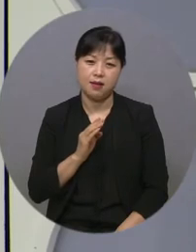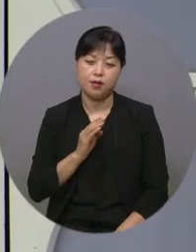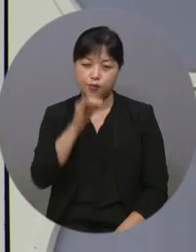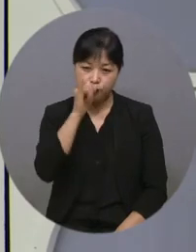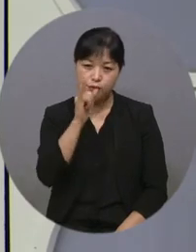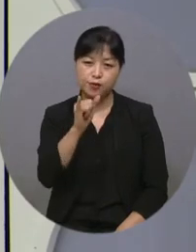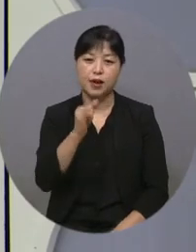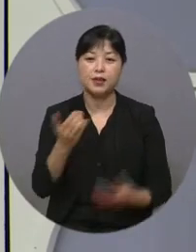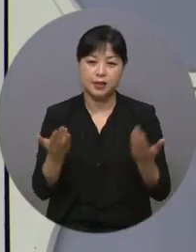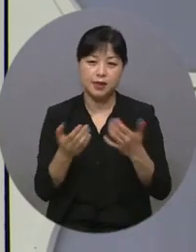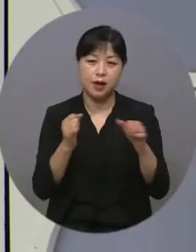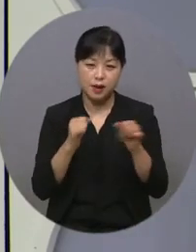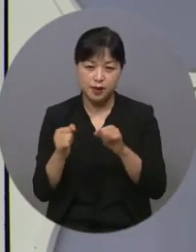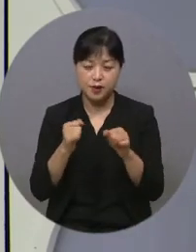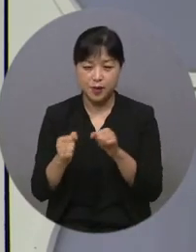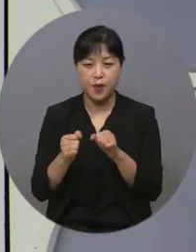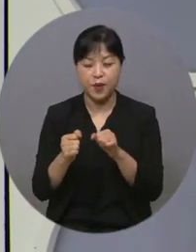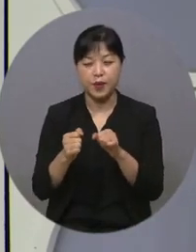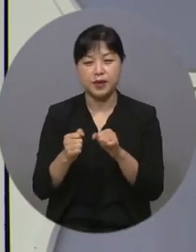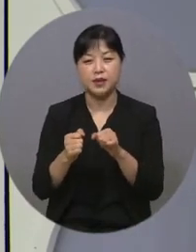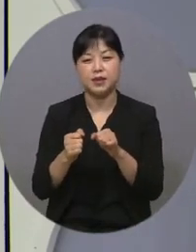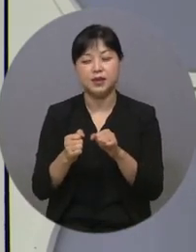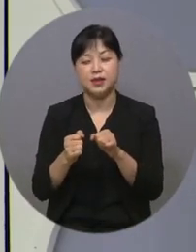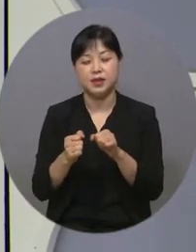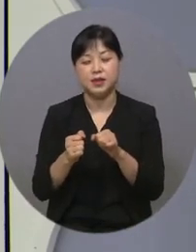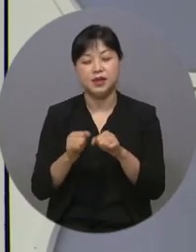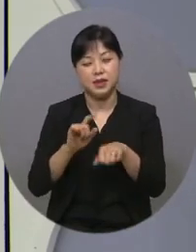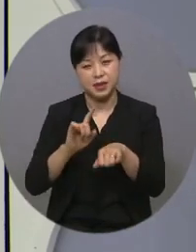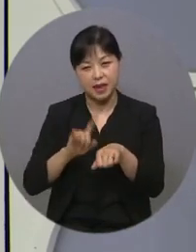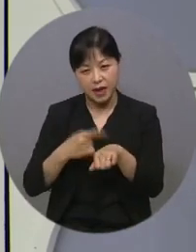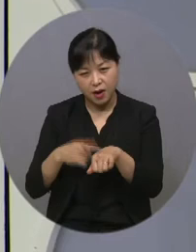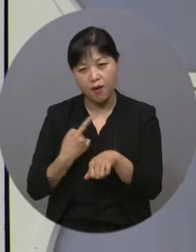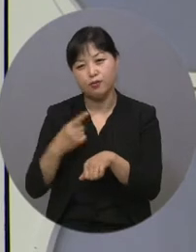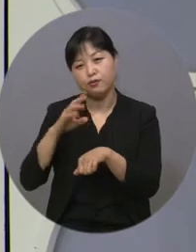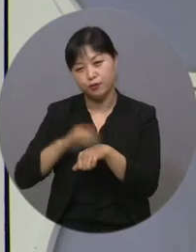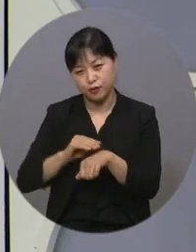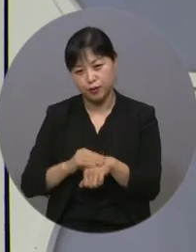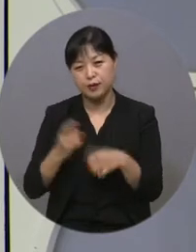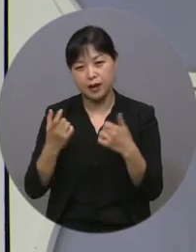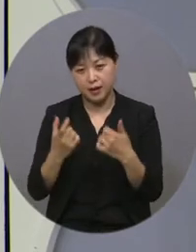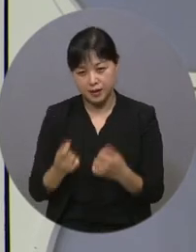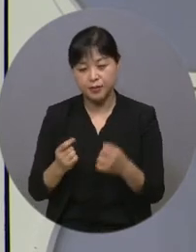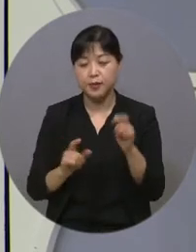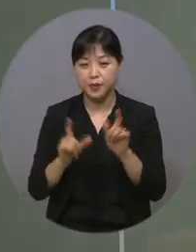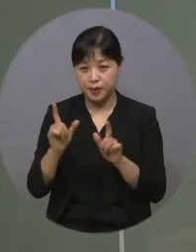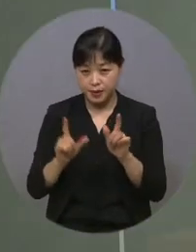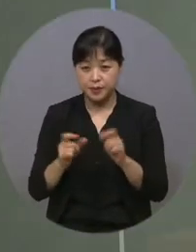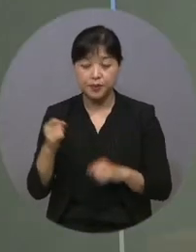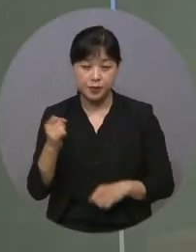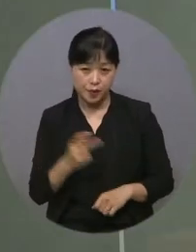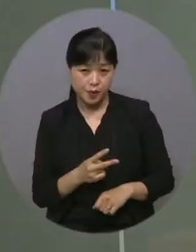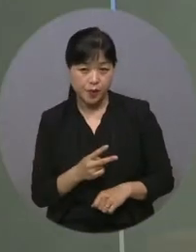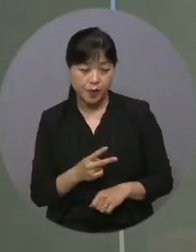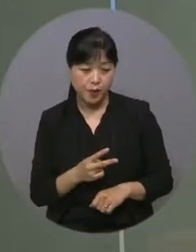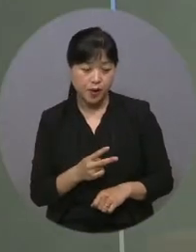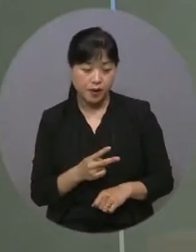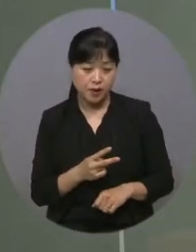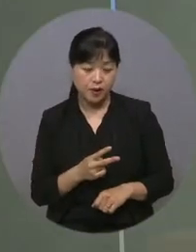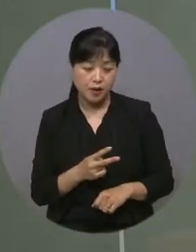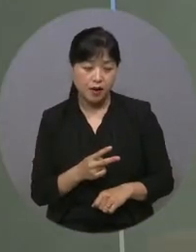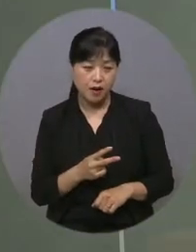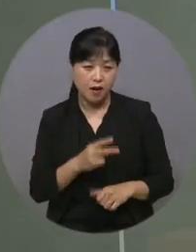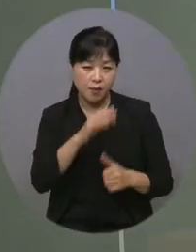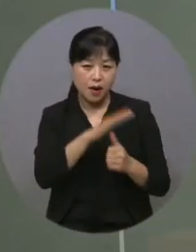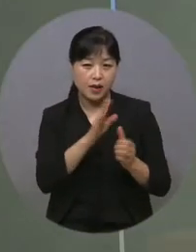않나. 막 그래서도 유년기 교육을 적극적으로 연구 개발하신 거 아닌가 생각을